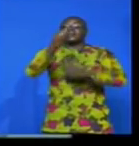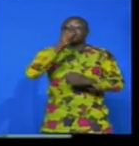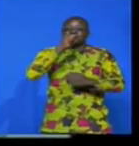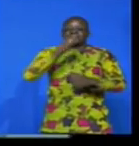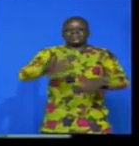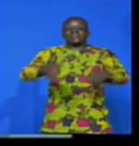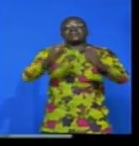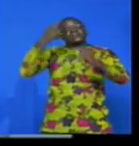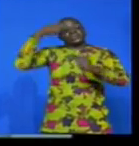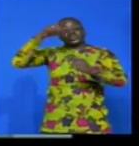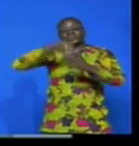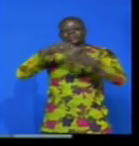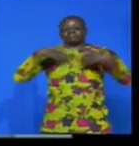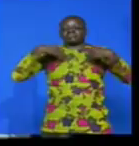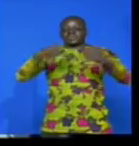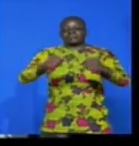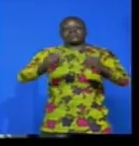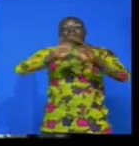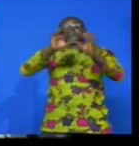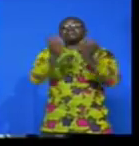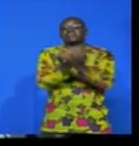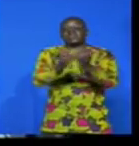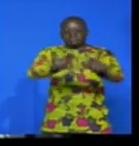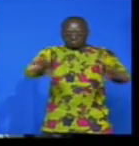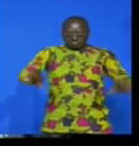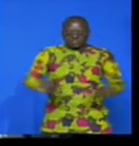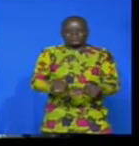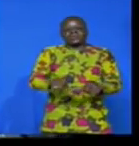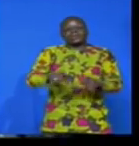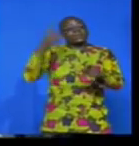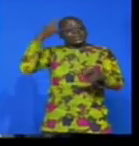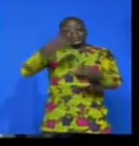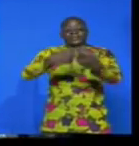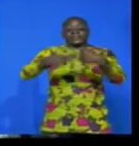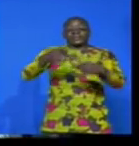niveaux sanitaire, communautaire et politique locale, le PASNAD vient à point nommé et